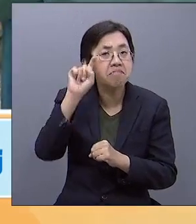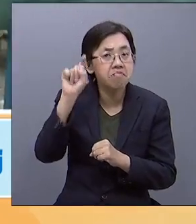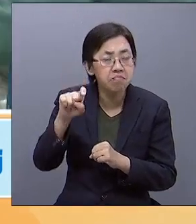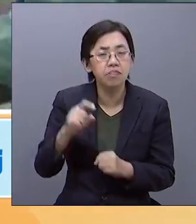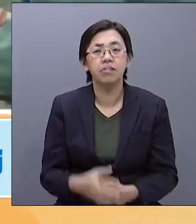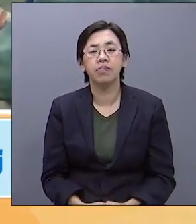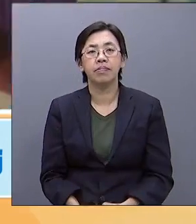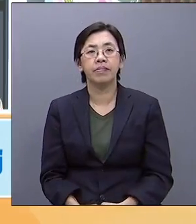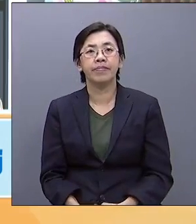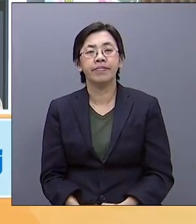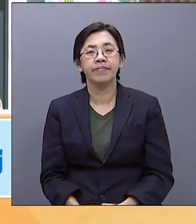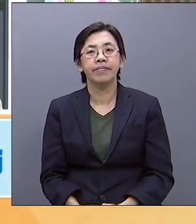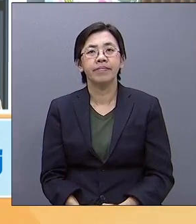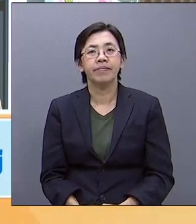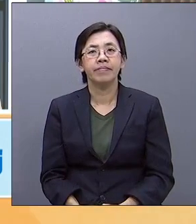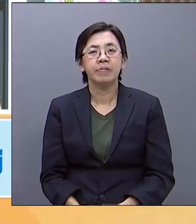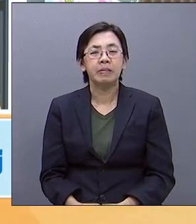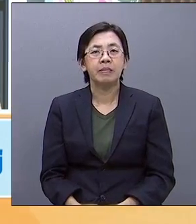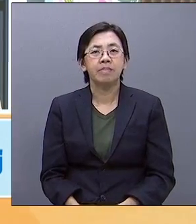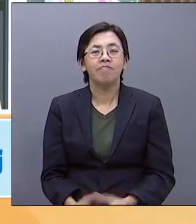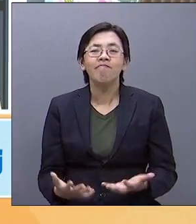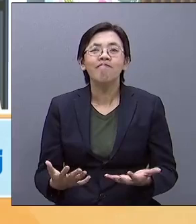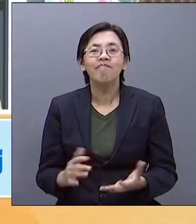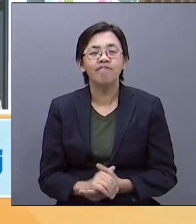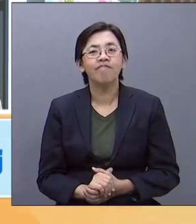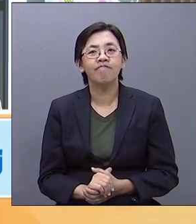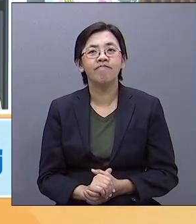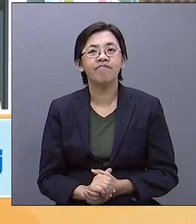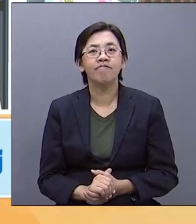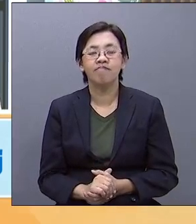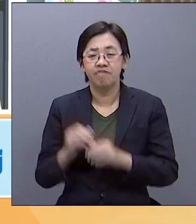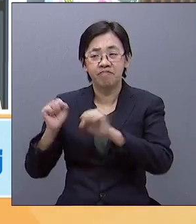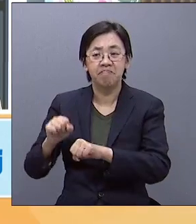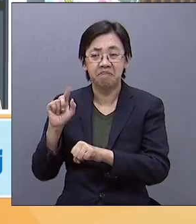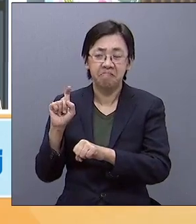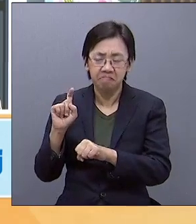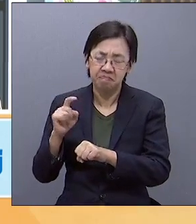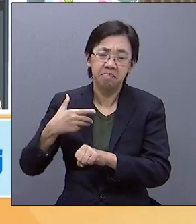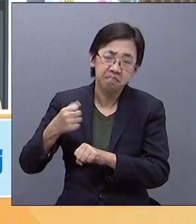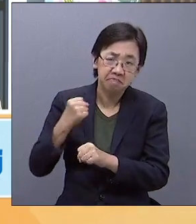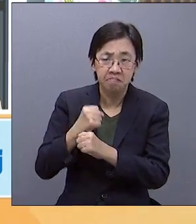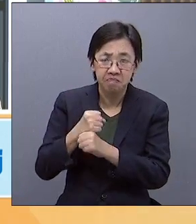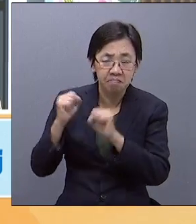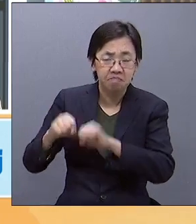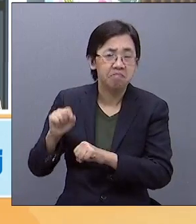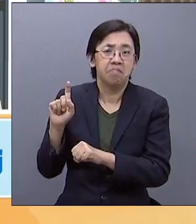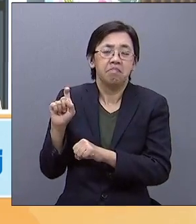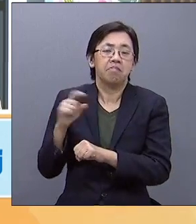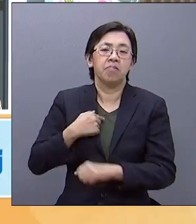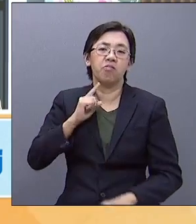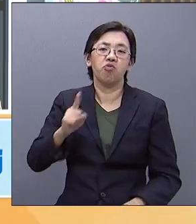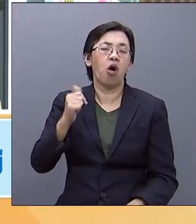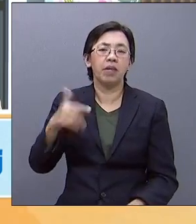ครับก็อาจจะแค่ผิดใจกันแต่ก็ไม่มีเขาเรียกว่าไม่มีสิทธิ์ขาดในการตัดสินว่าจะรับหรือไม่รับทำงานอย่างนี้ใช่ไหมฮะ